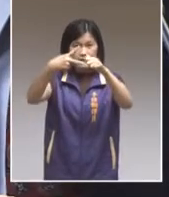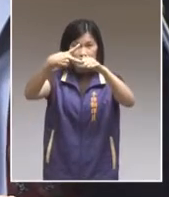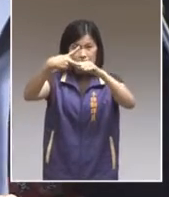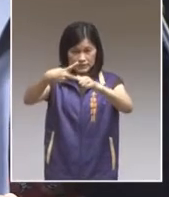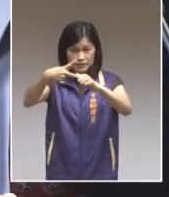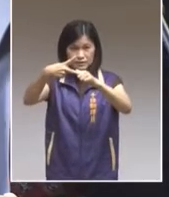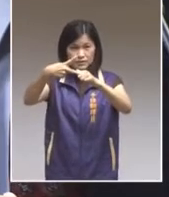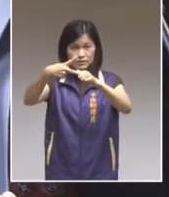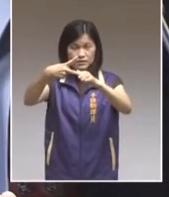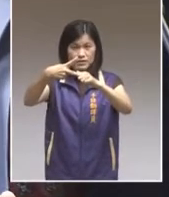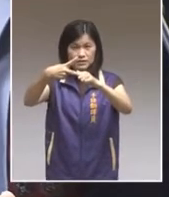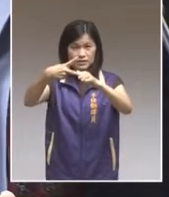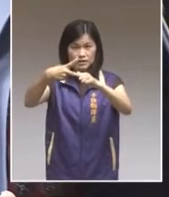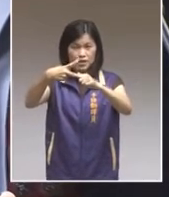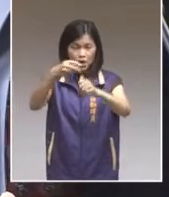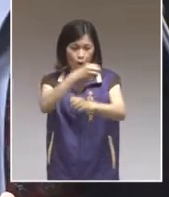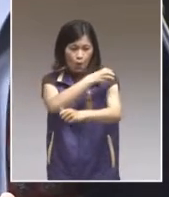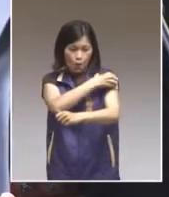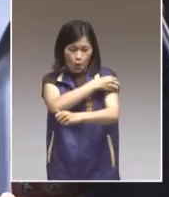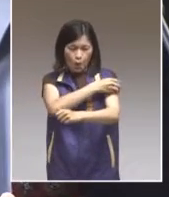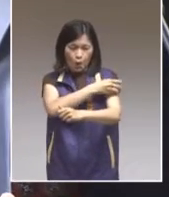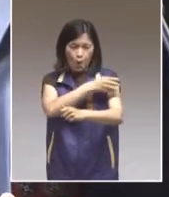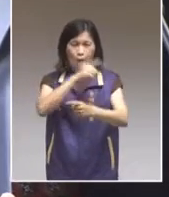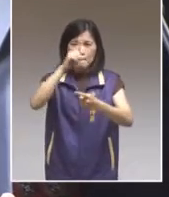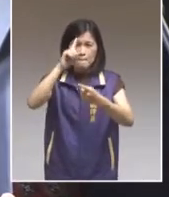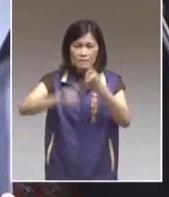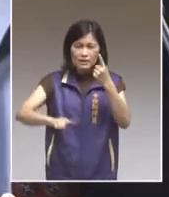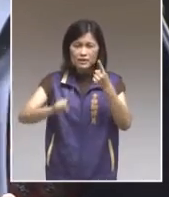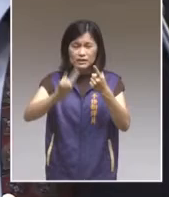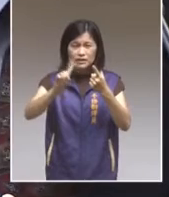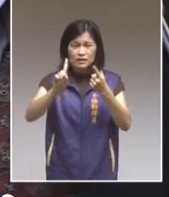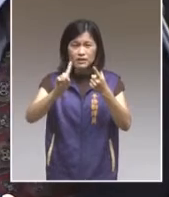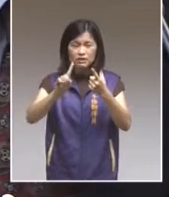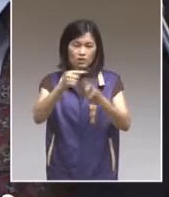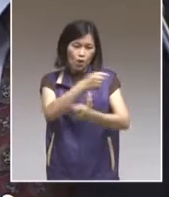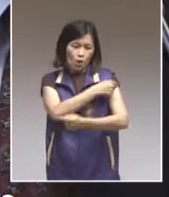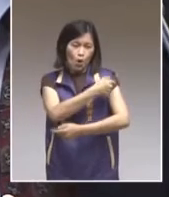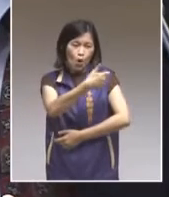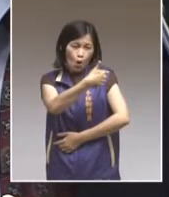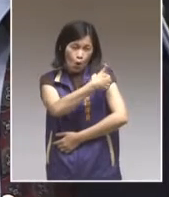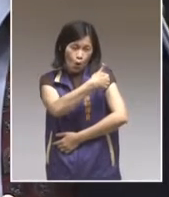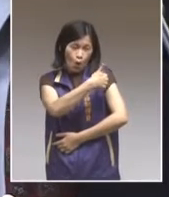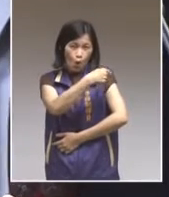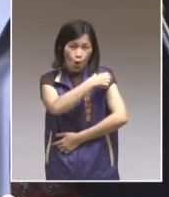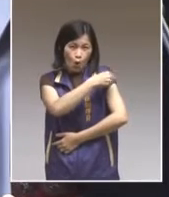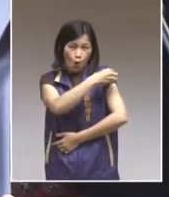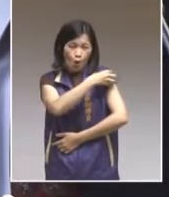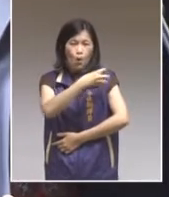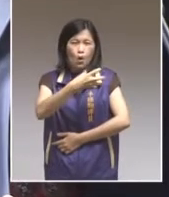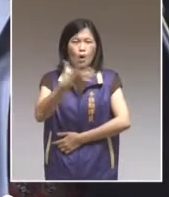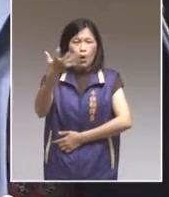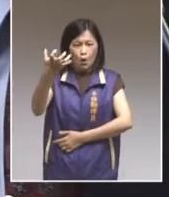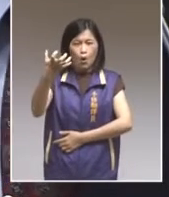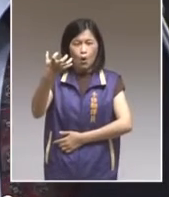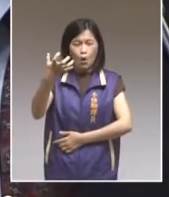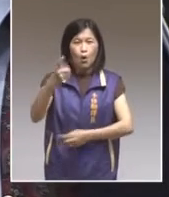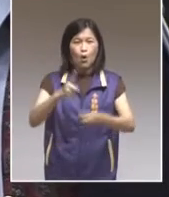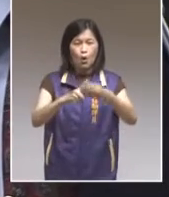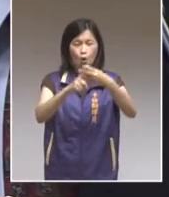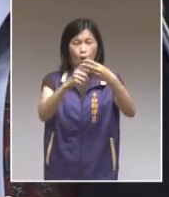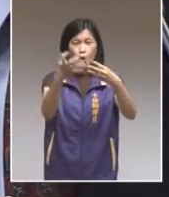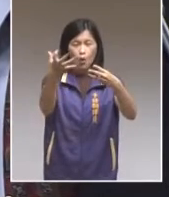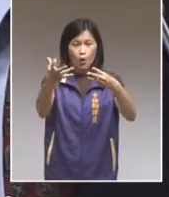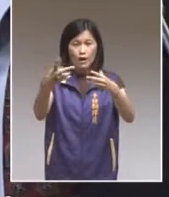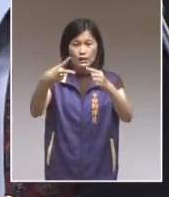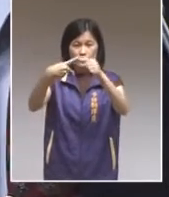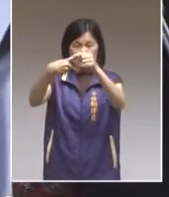剂的局部不良反应大概是以注射部位的疼痛为主。那第一剂跟第二